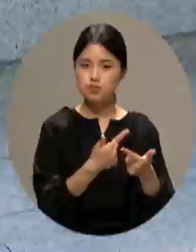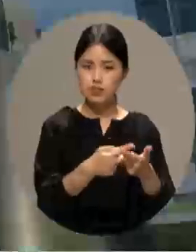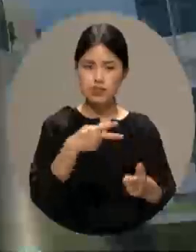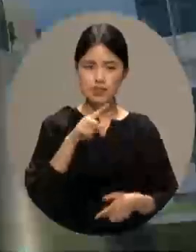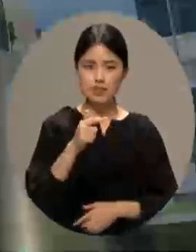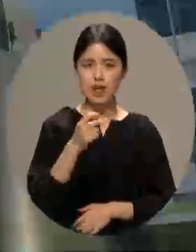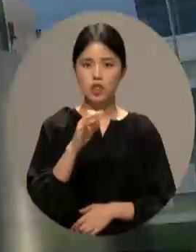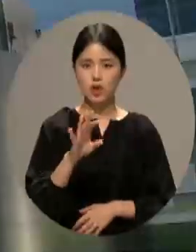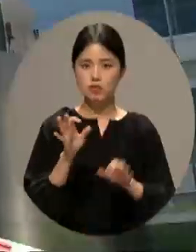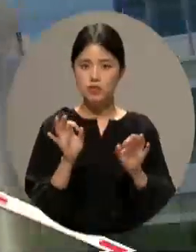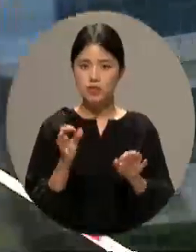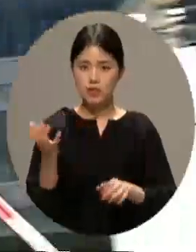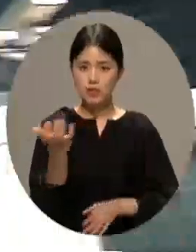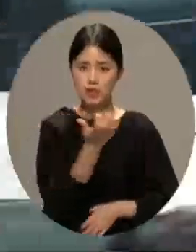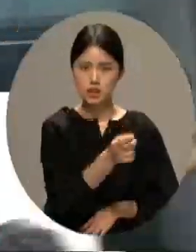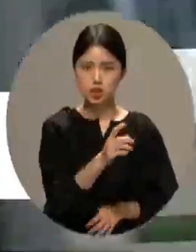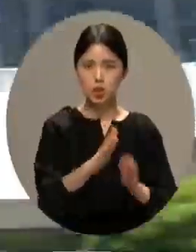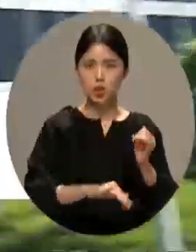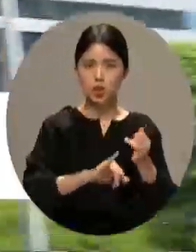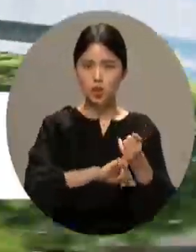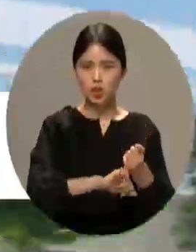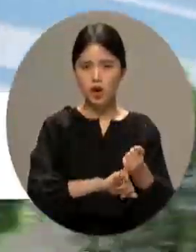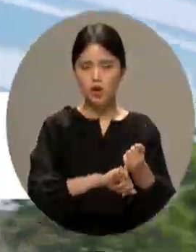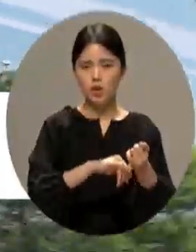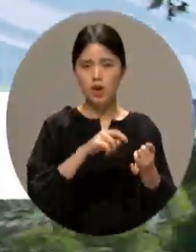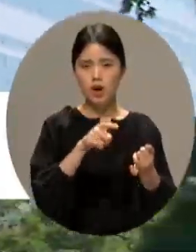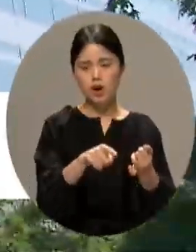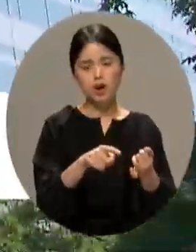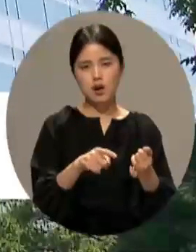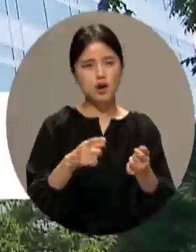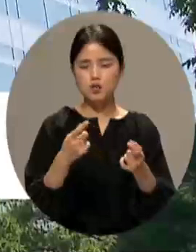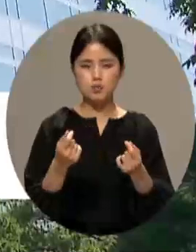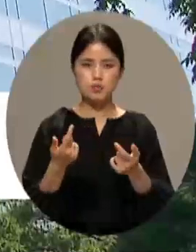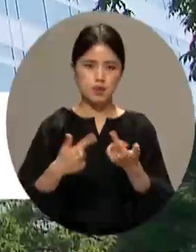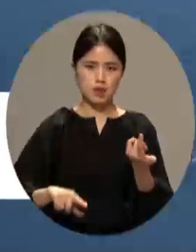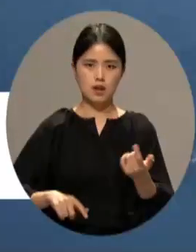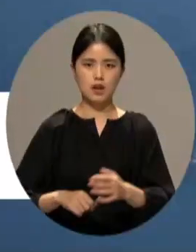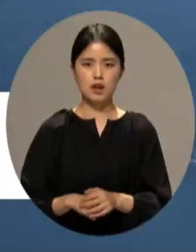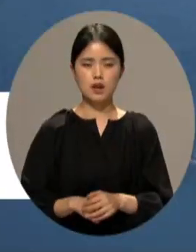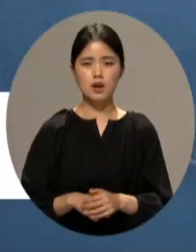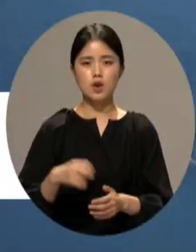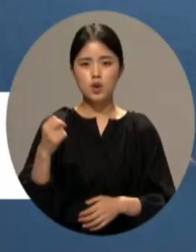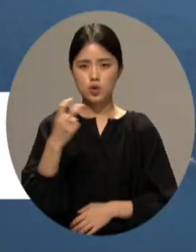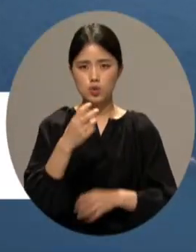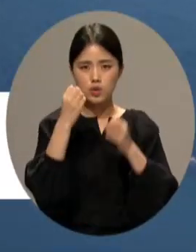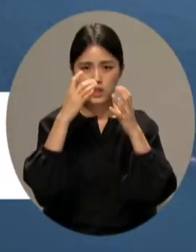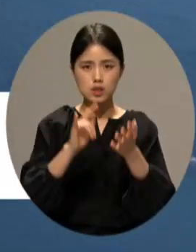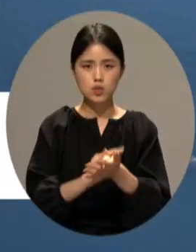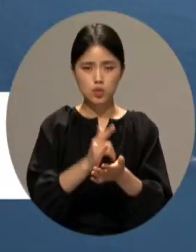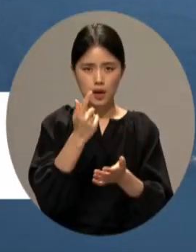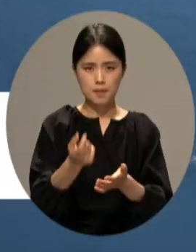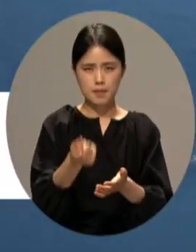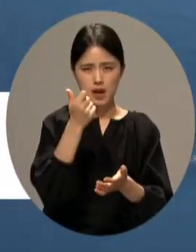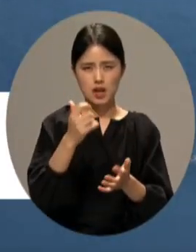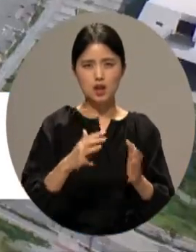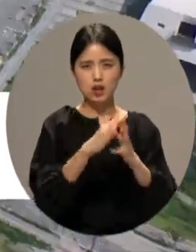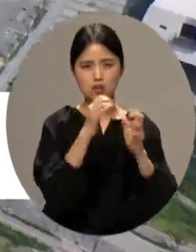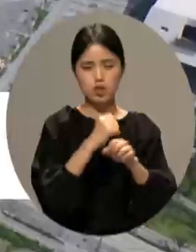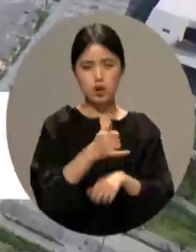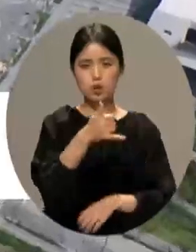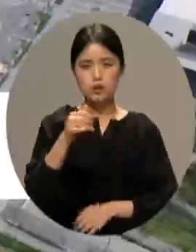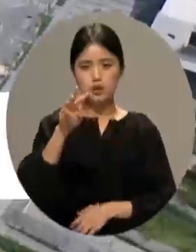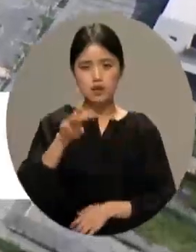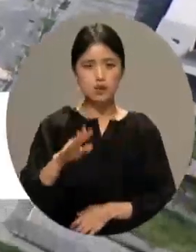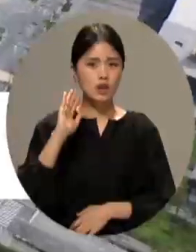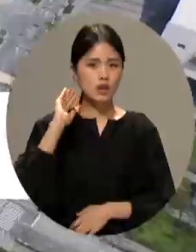산업은행을 이전하겠다는 공약과는 비할 바가 못 됩니다. 또한 가덕도 신공항을 조기에 건설하고 세종의